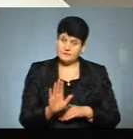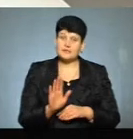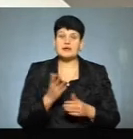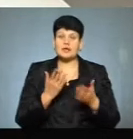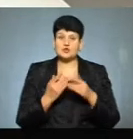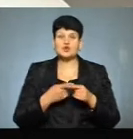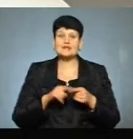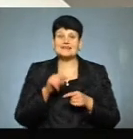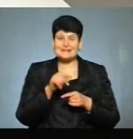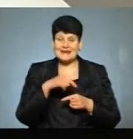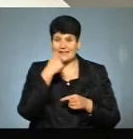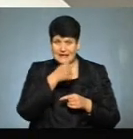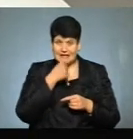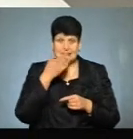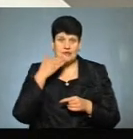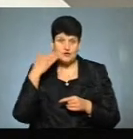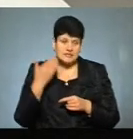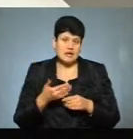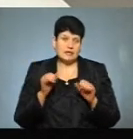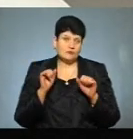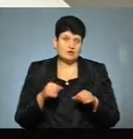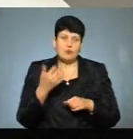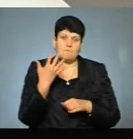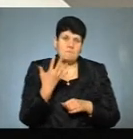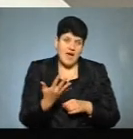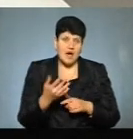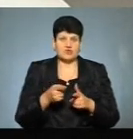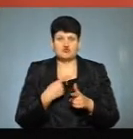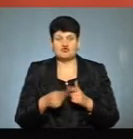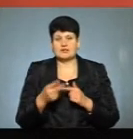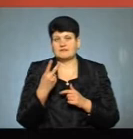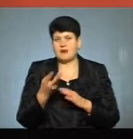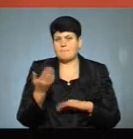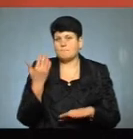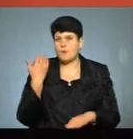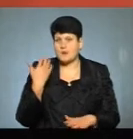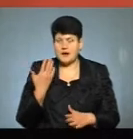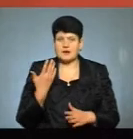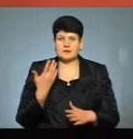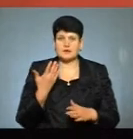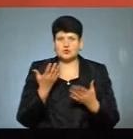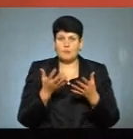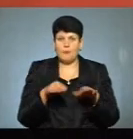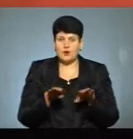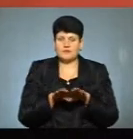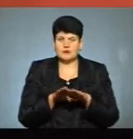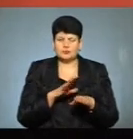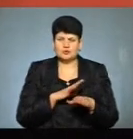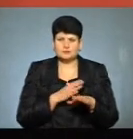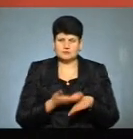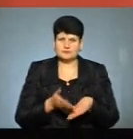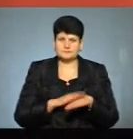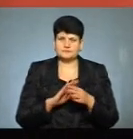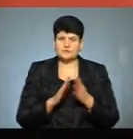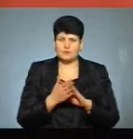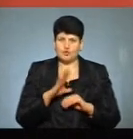цей рік за останніх, можливо, давайте 5, так, чи 2 попередніх, якщо порівняти, чи критичніша ситуація, ніж була